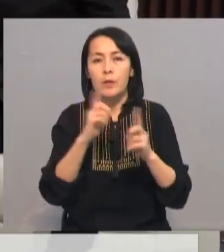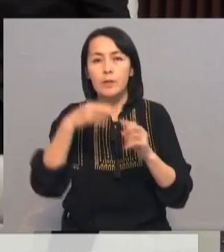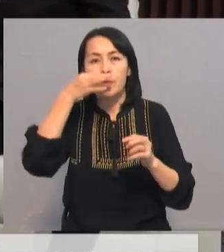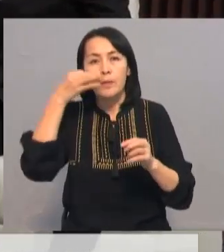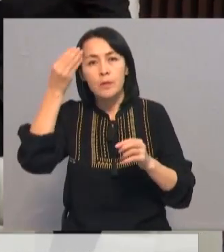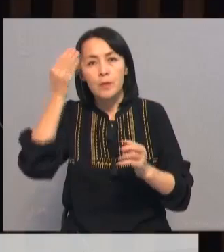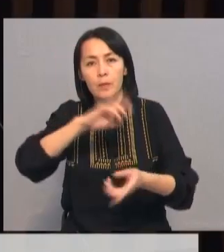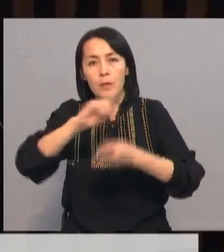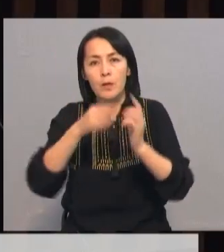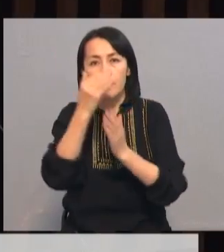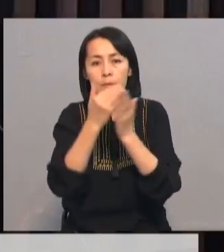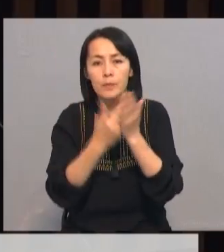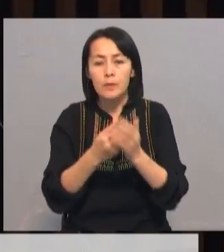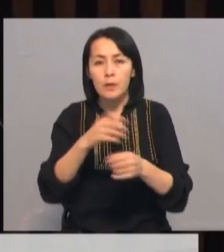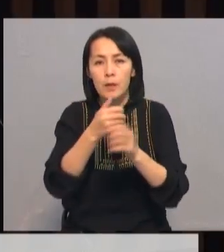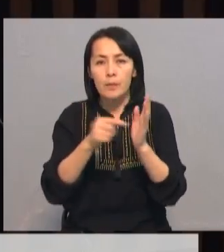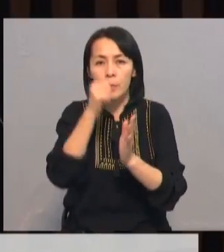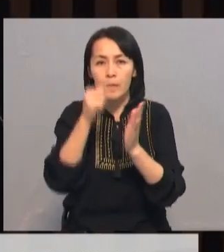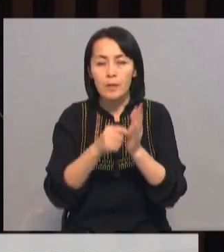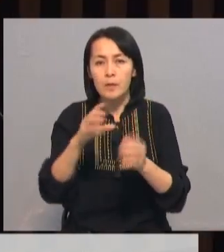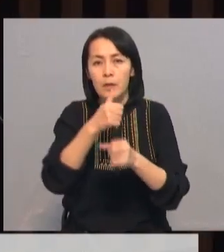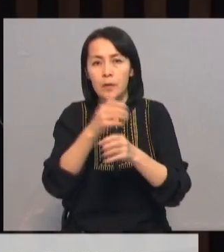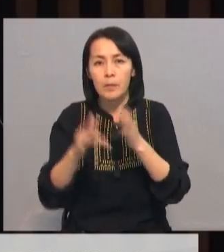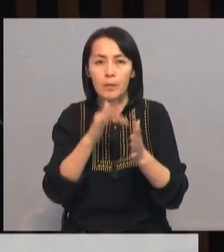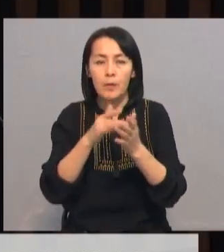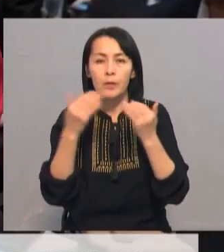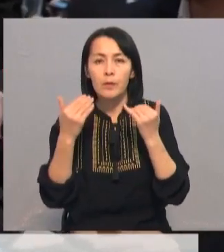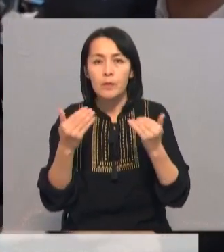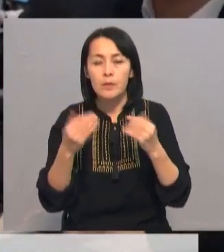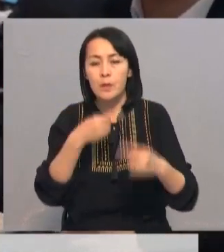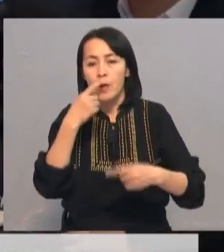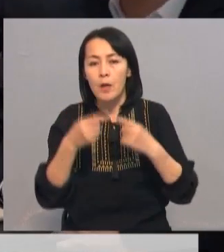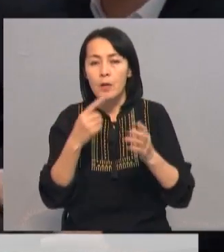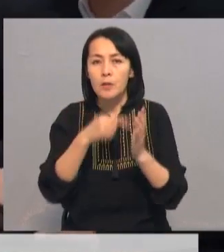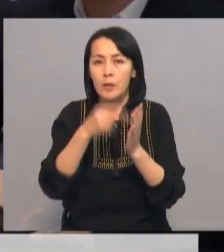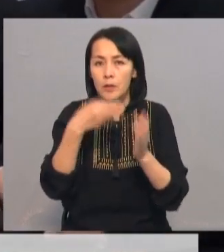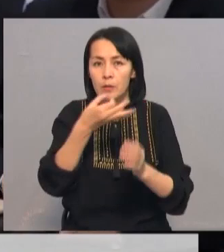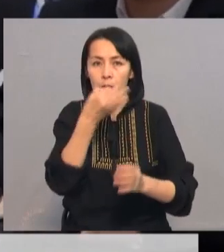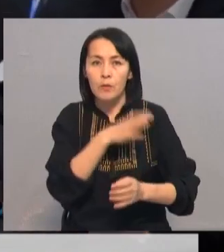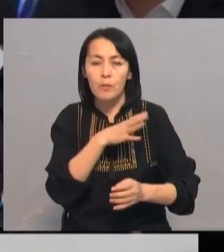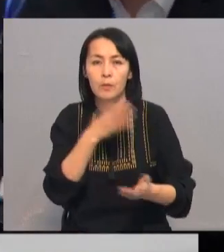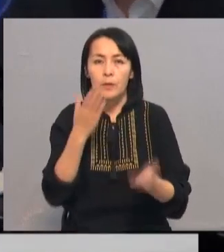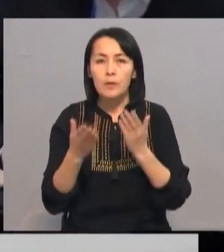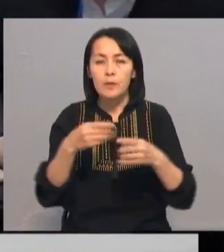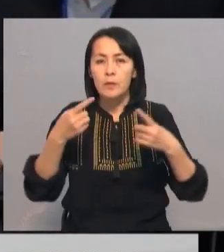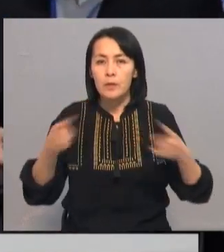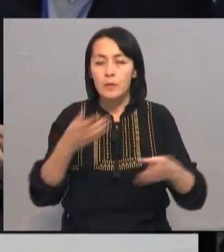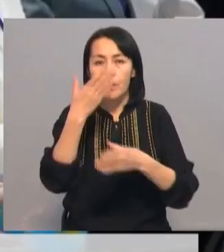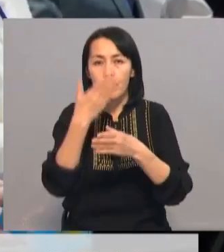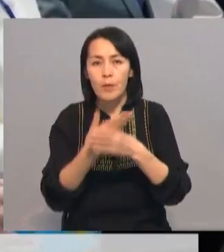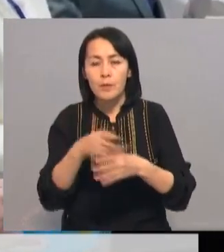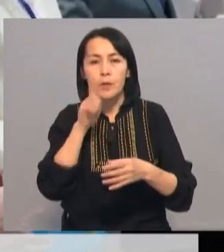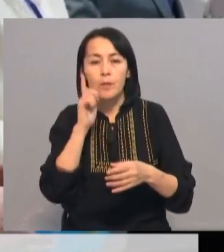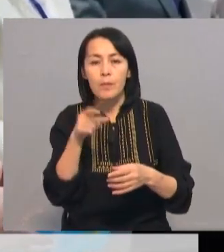обменялись мнениями и предложениями по актуальным вопросам с акимом города. Провели интервью в свободном формате. Если оказать всестороннюю